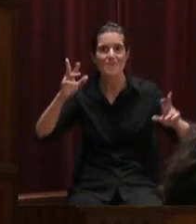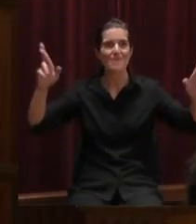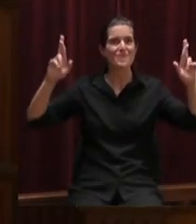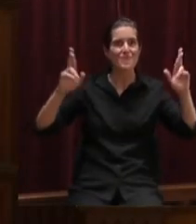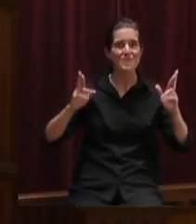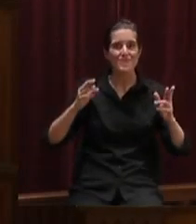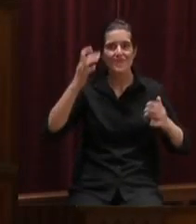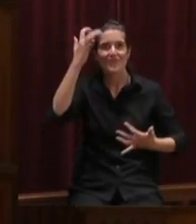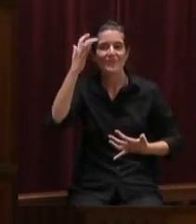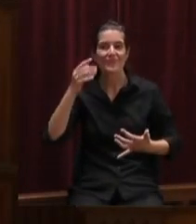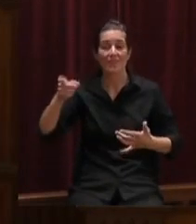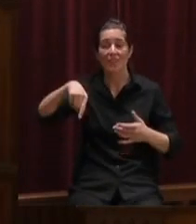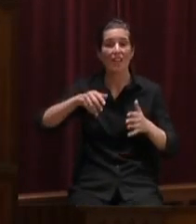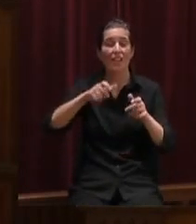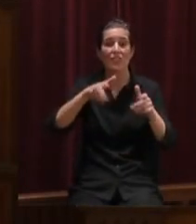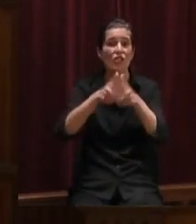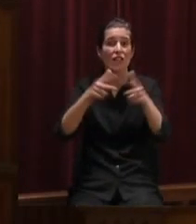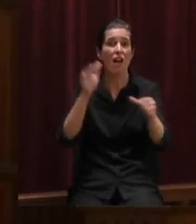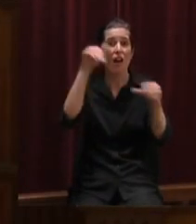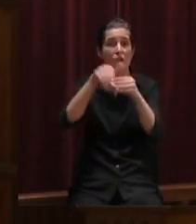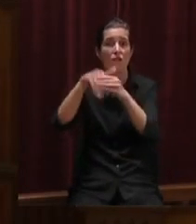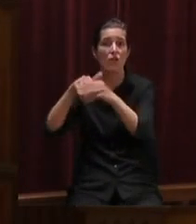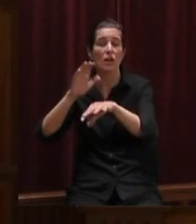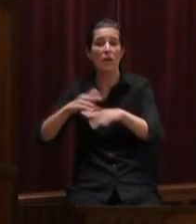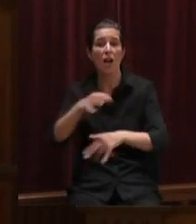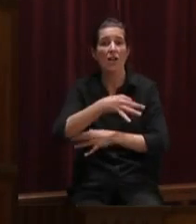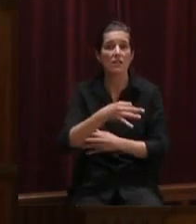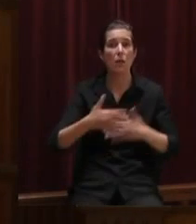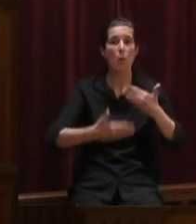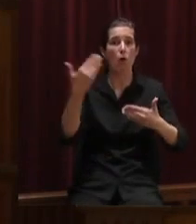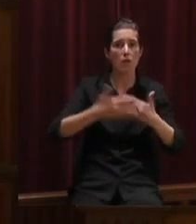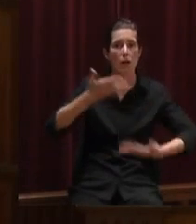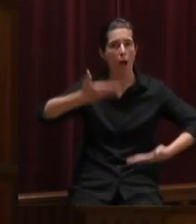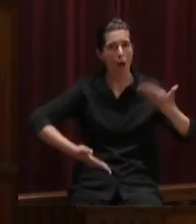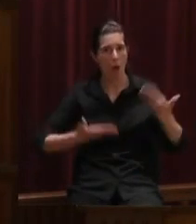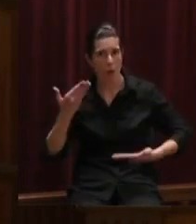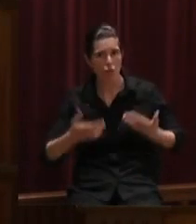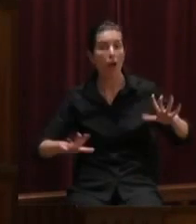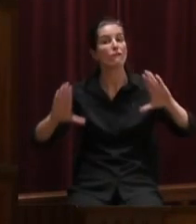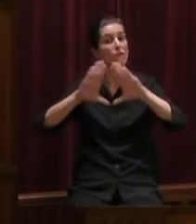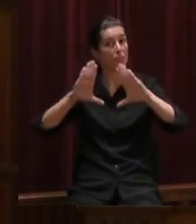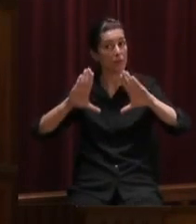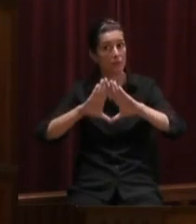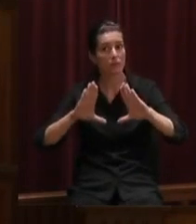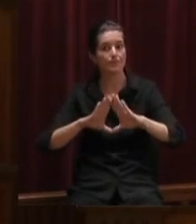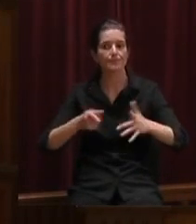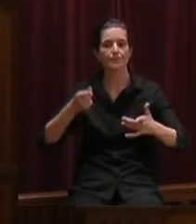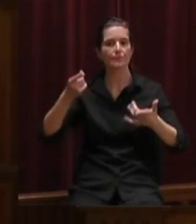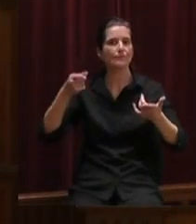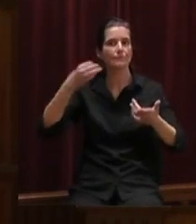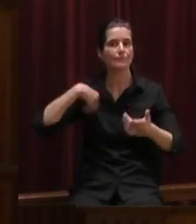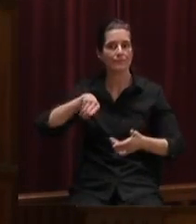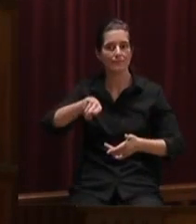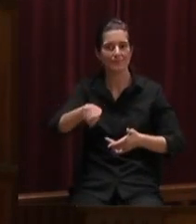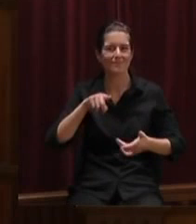favor d'unes illes més justes i més modernes, ecologistes i sostenibles, unes illes feministes que combaten la desigualtat